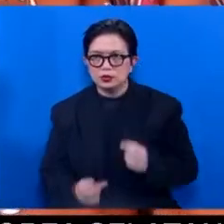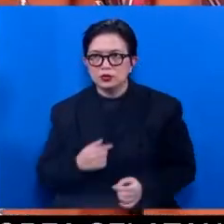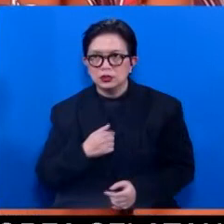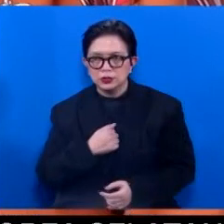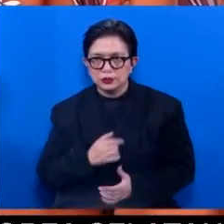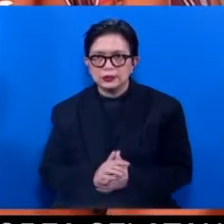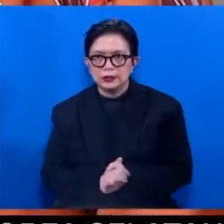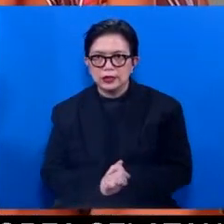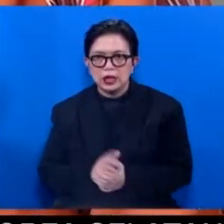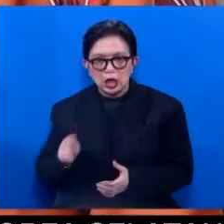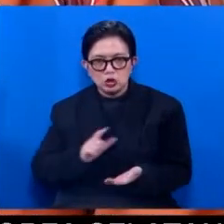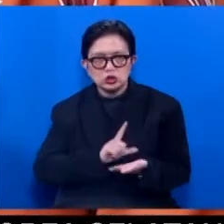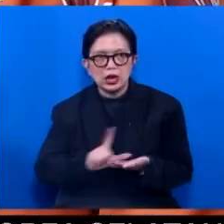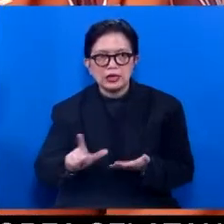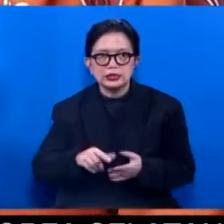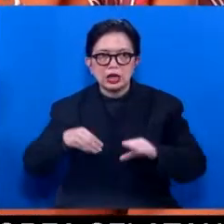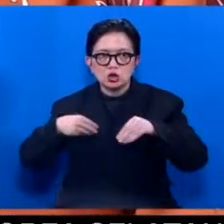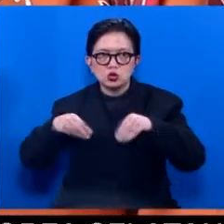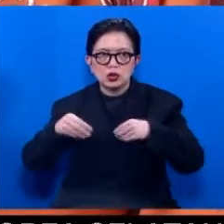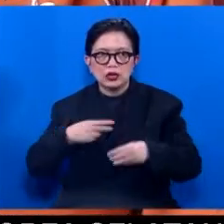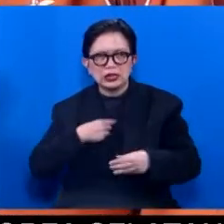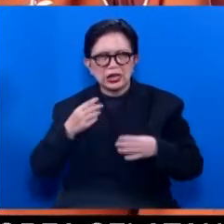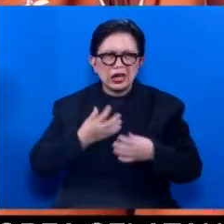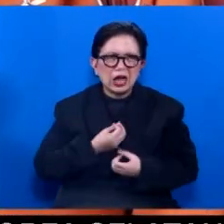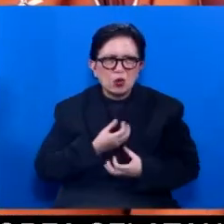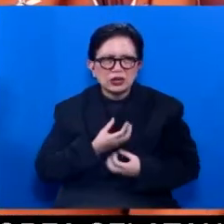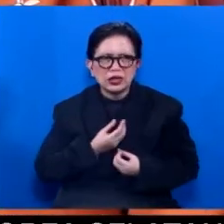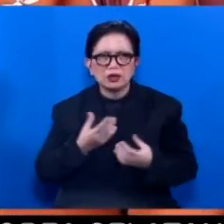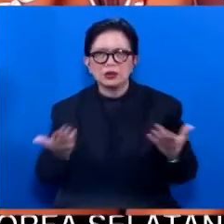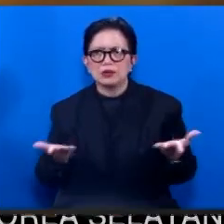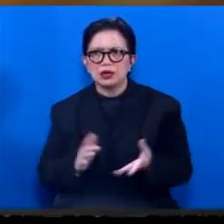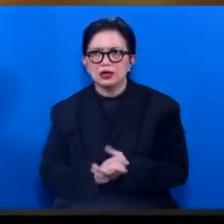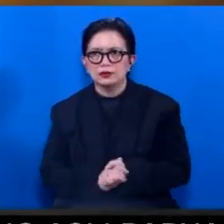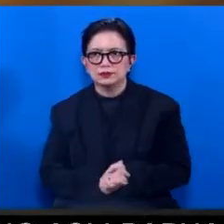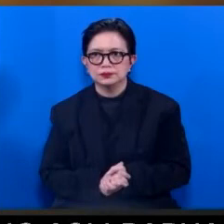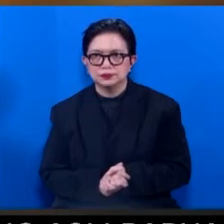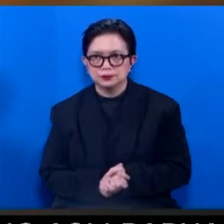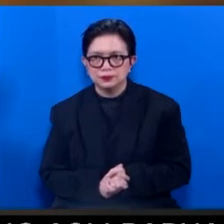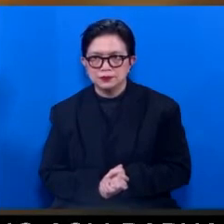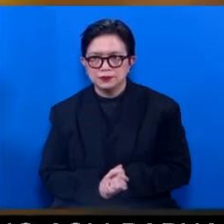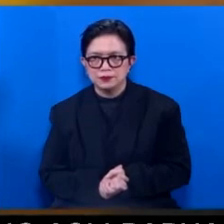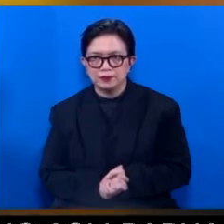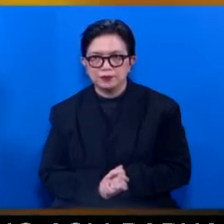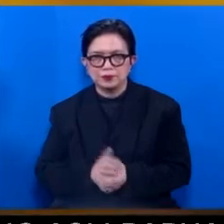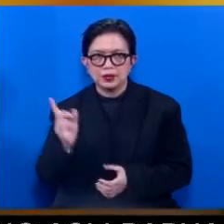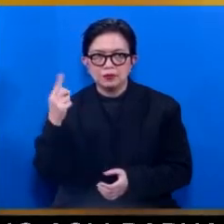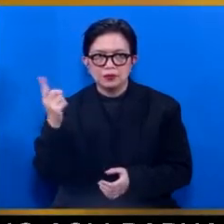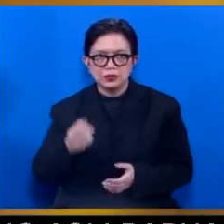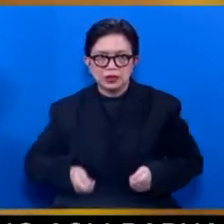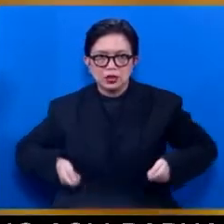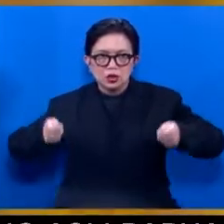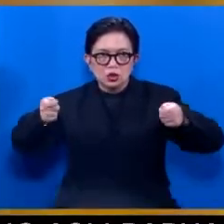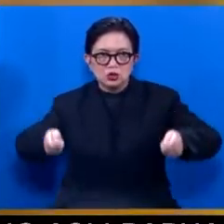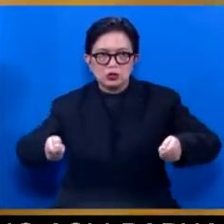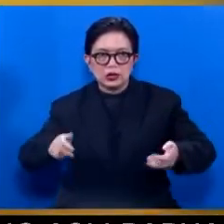toh Pak. Kita juga was-was kalau kita jual harga sekian, tidak dapat uang bagaimana. Setelah pemerintah mengeluarkan